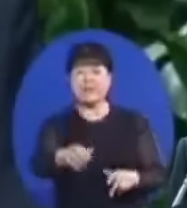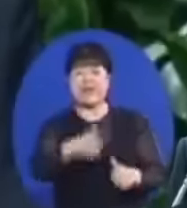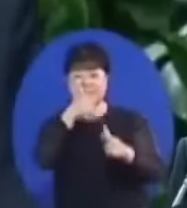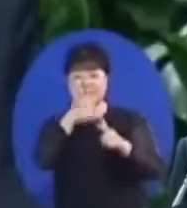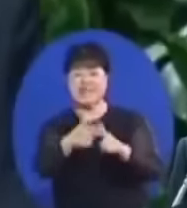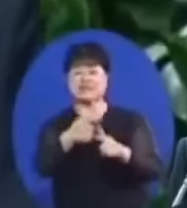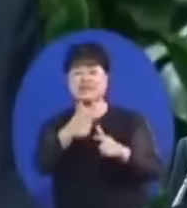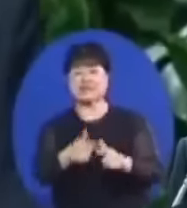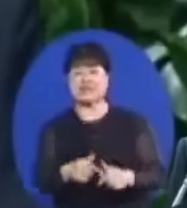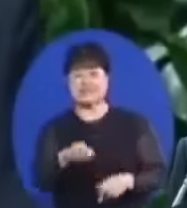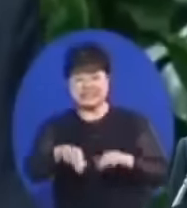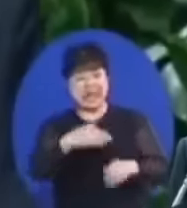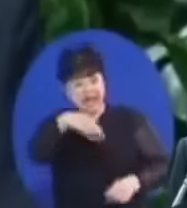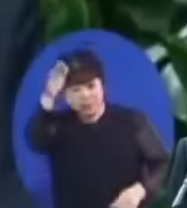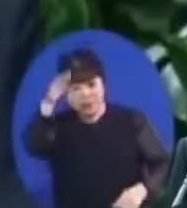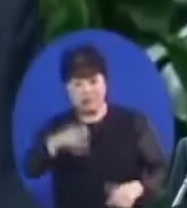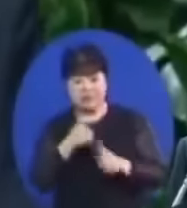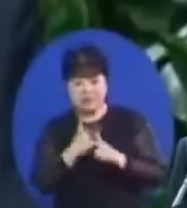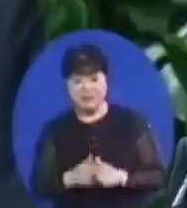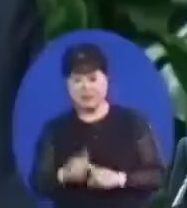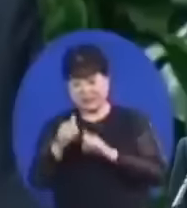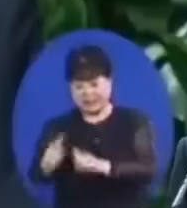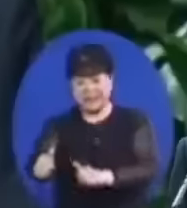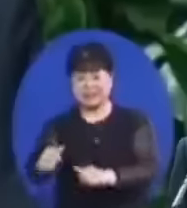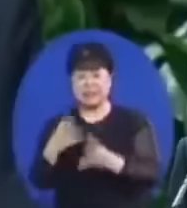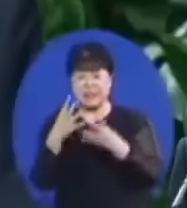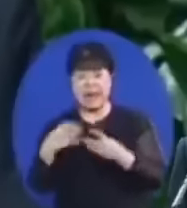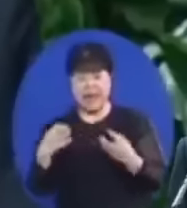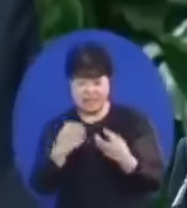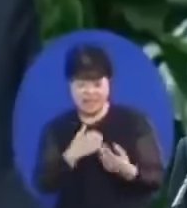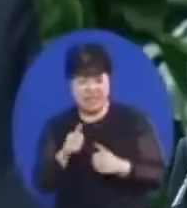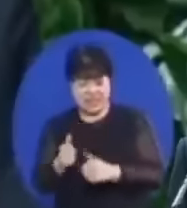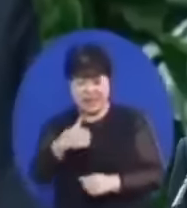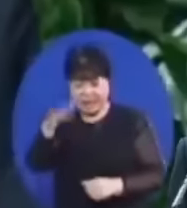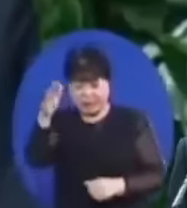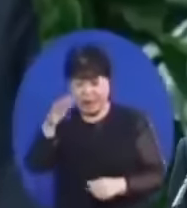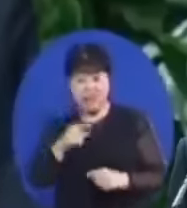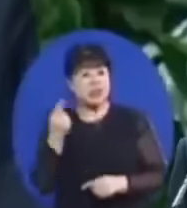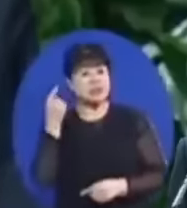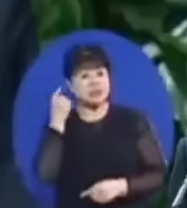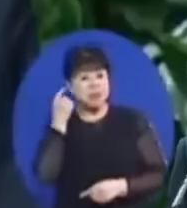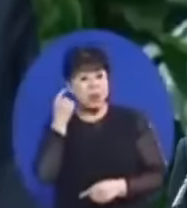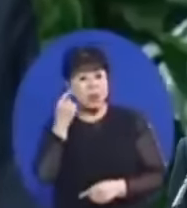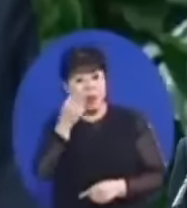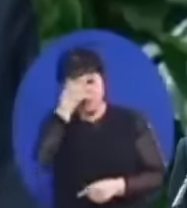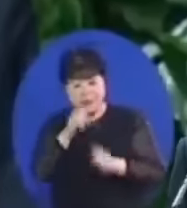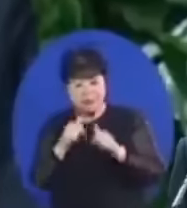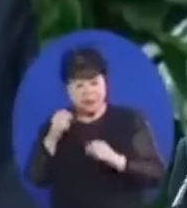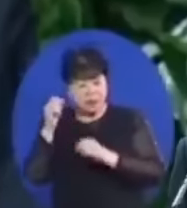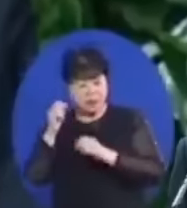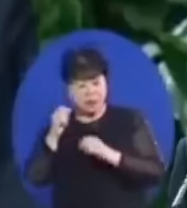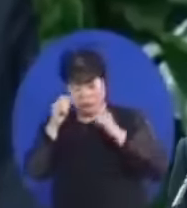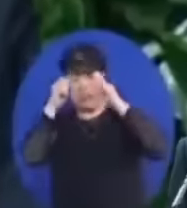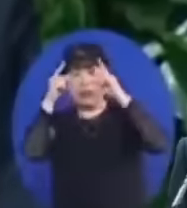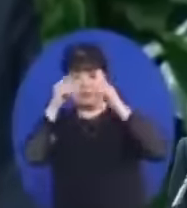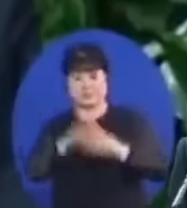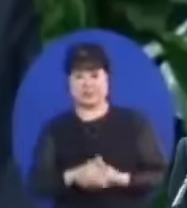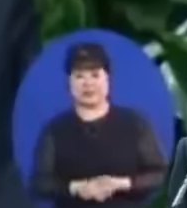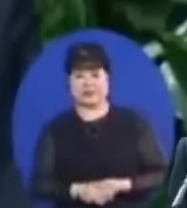나사렛 예수가 지나갔단다. 예수님을 따르는 군중들이 지나갔다. 그 말을 듣자 바디메오의 귀가